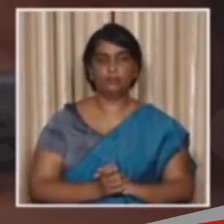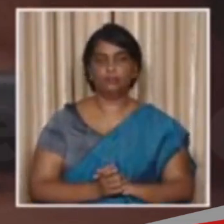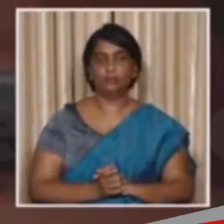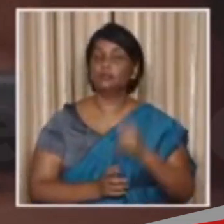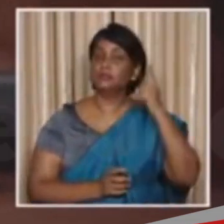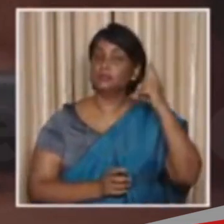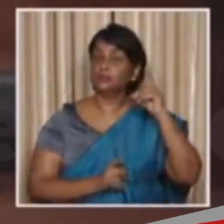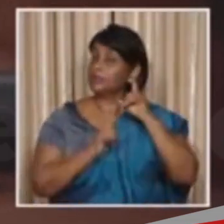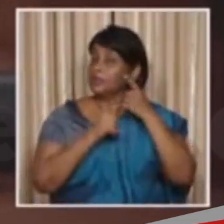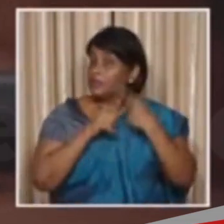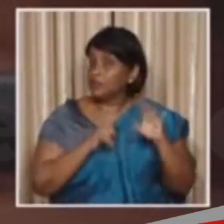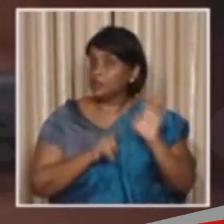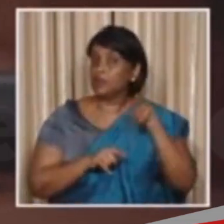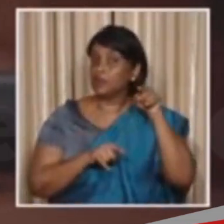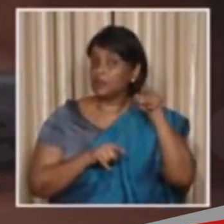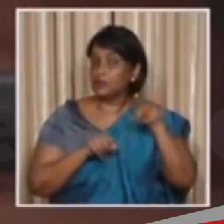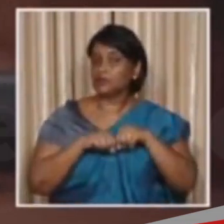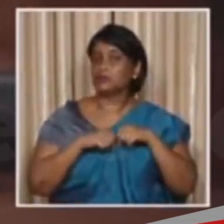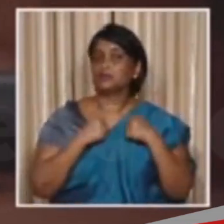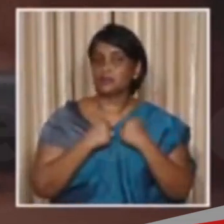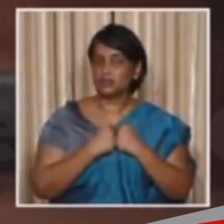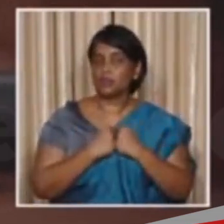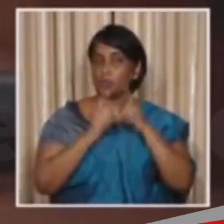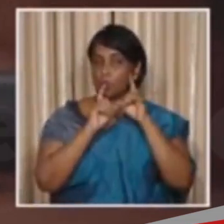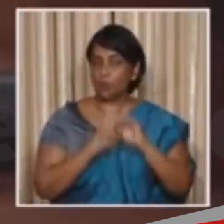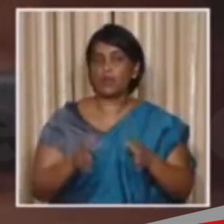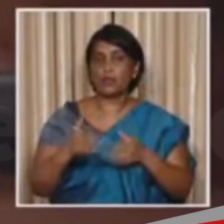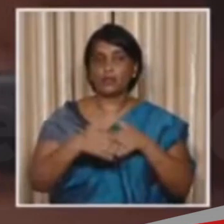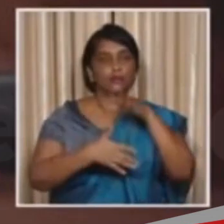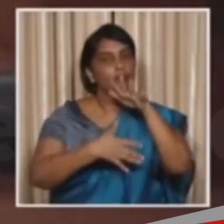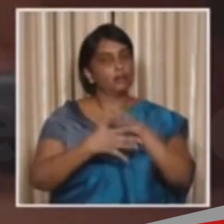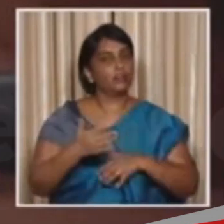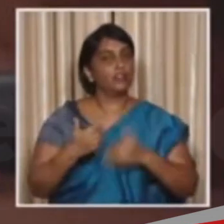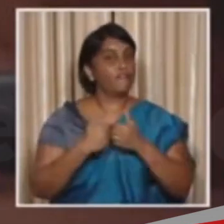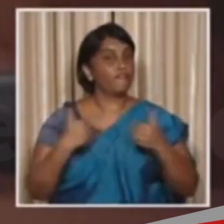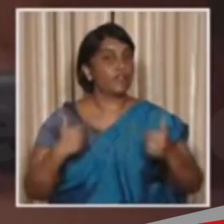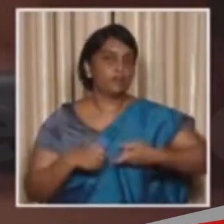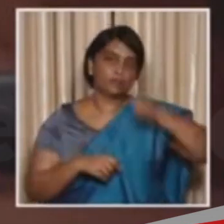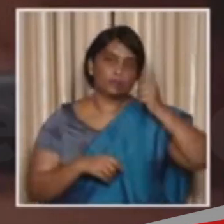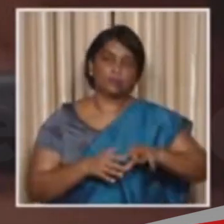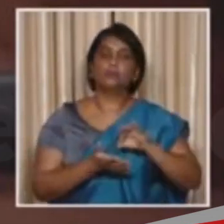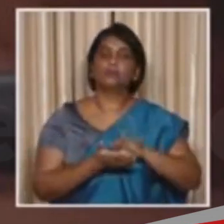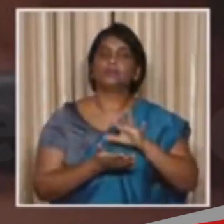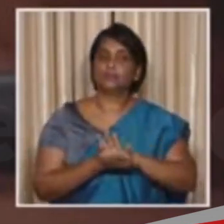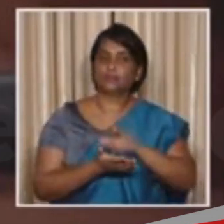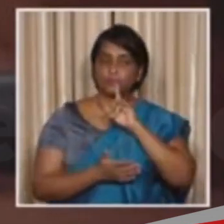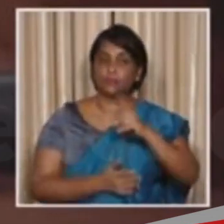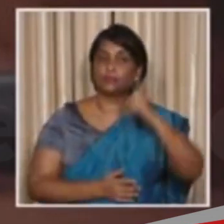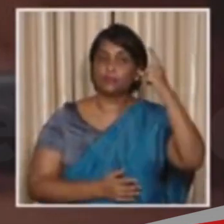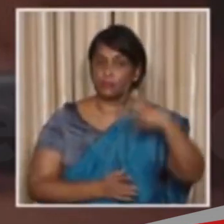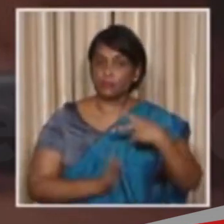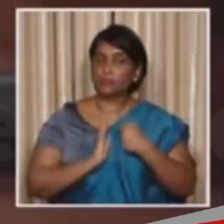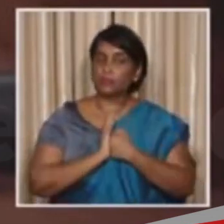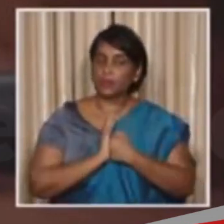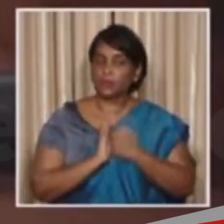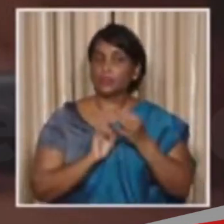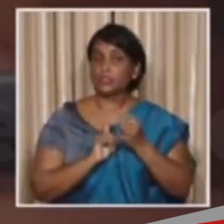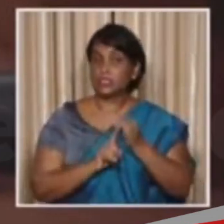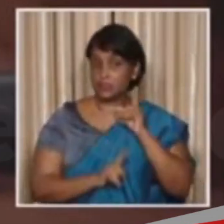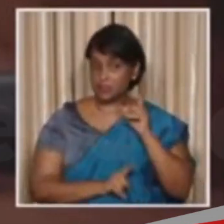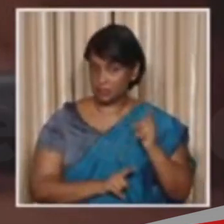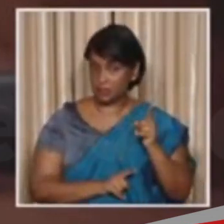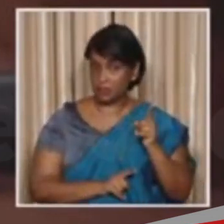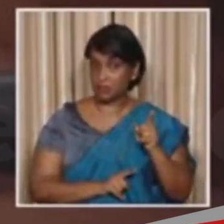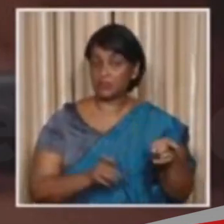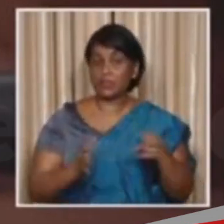දෙවෙනුව ඒ විතරක් නෙවෙයි, ඒ සමාගමට අදාළ කැබිනට් පත්‍රිකාවක් වෙනම සම්මත කළ යුතුයි කියලා යෝජනා කරනවා. දෙවෙනුව ගරු ජනාධිපතිවරයා